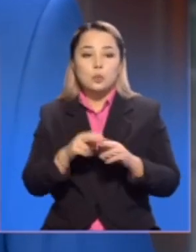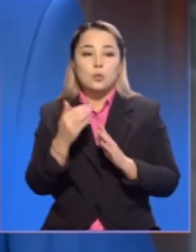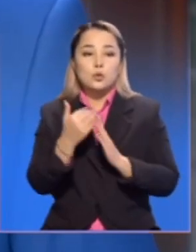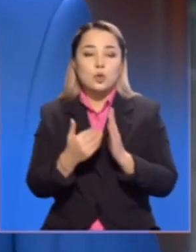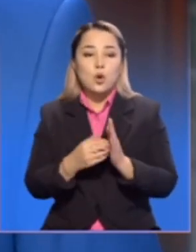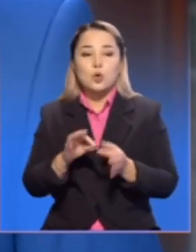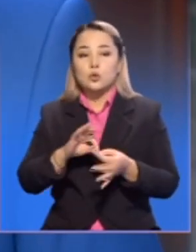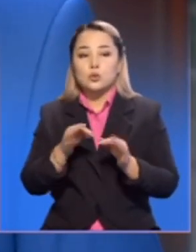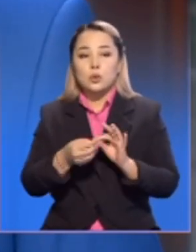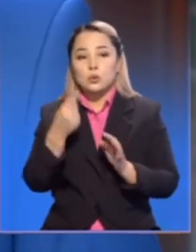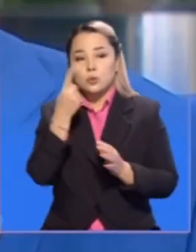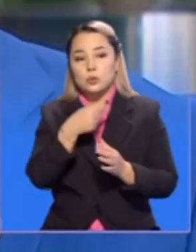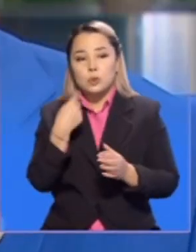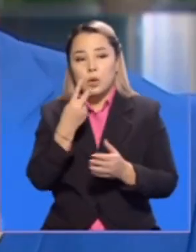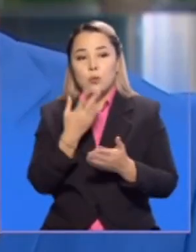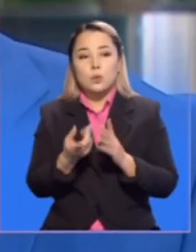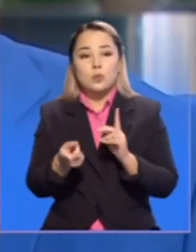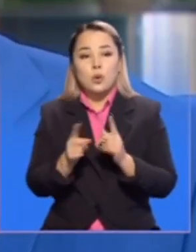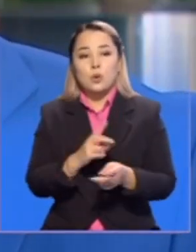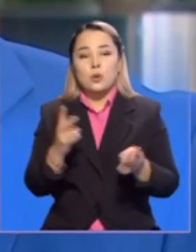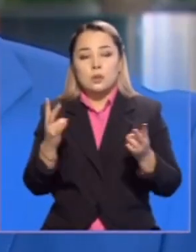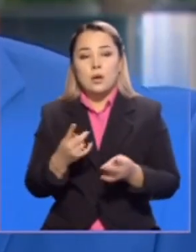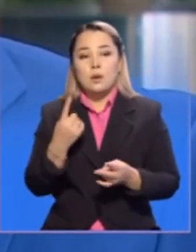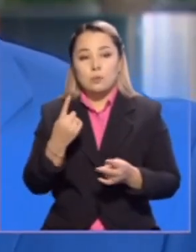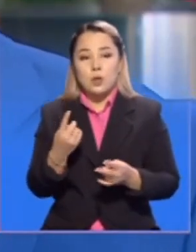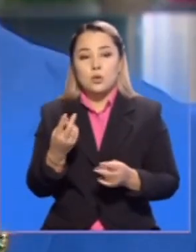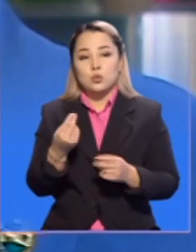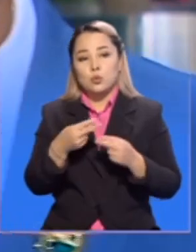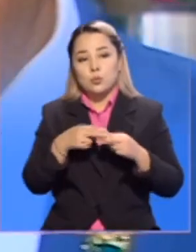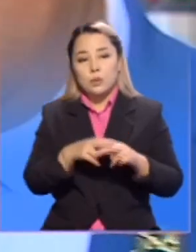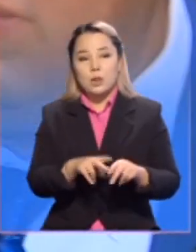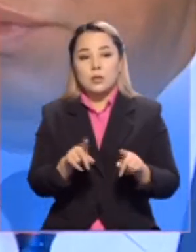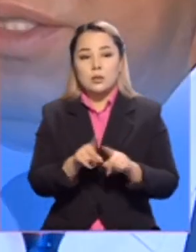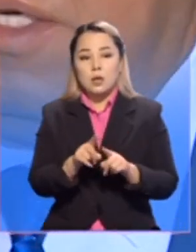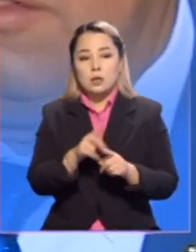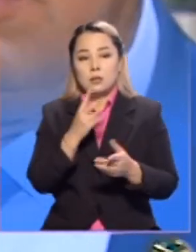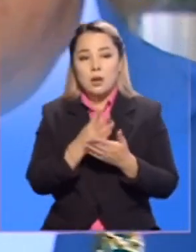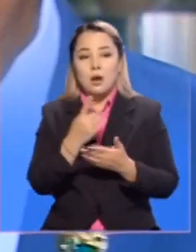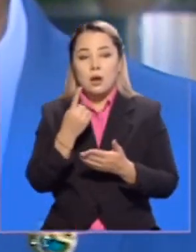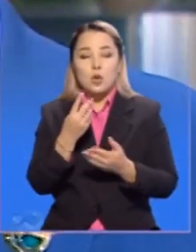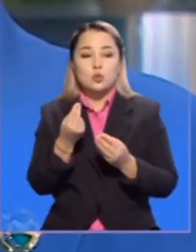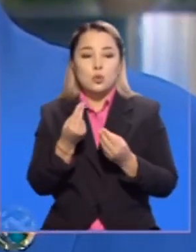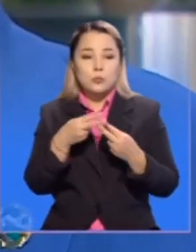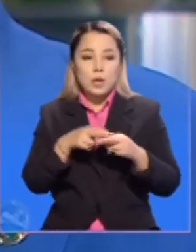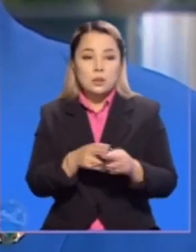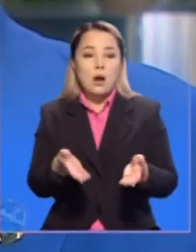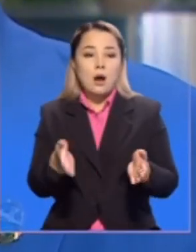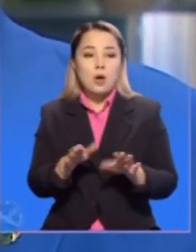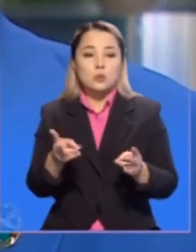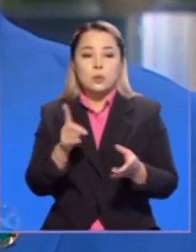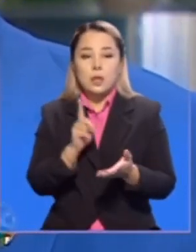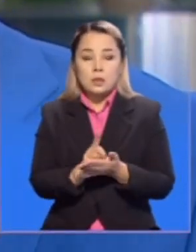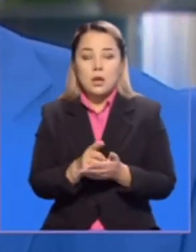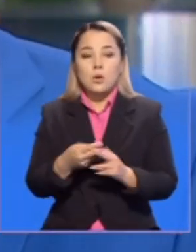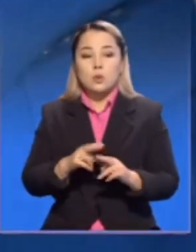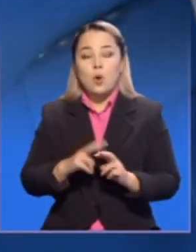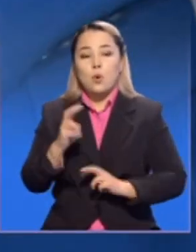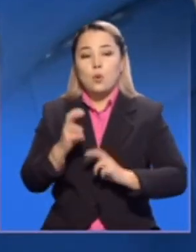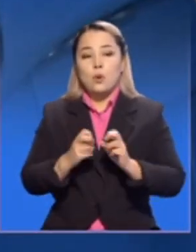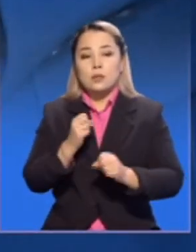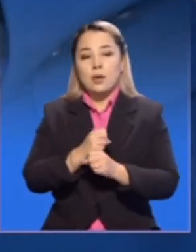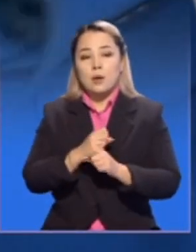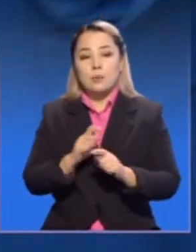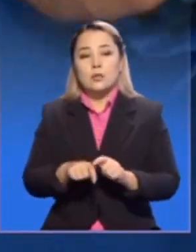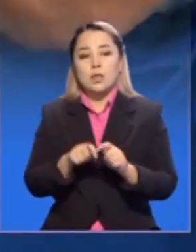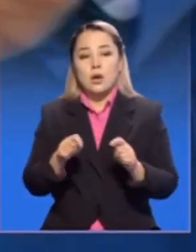жүйесін күрделі түрде өзгерту керек. Тек қана бір субсидия ауыл шаруашылығының ішінде бірақ субсидия қалдыру керек, ол өндірілген өнімге